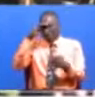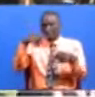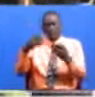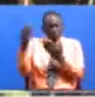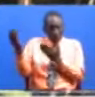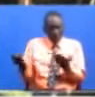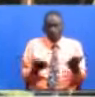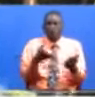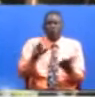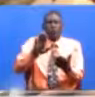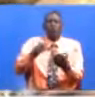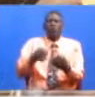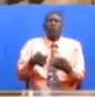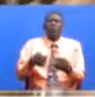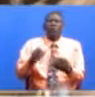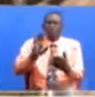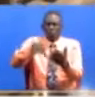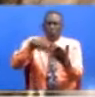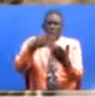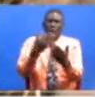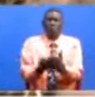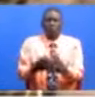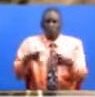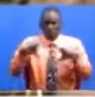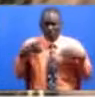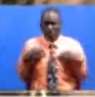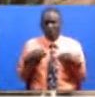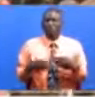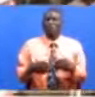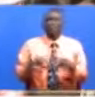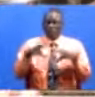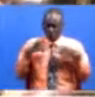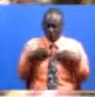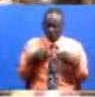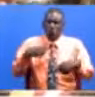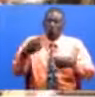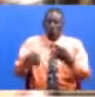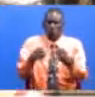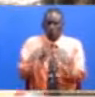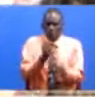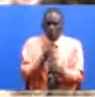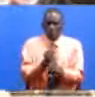maombi yao yatakubalika. Martin Mwangi, NTV.